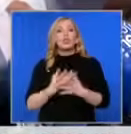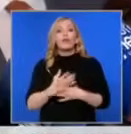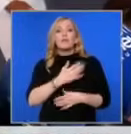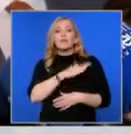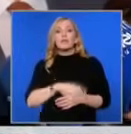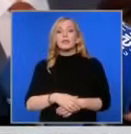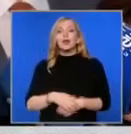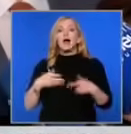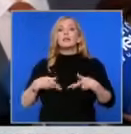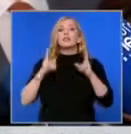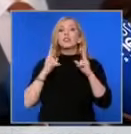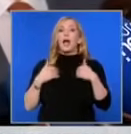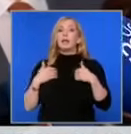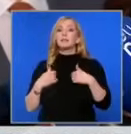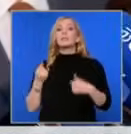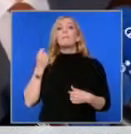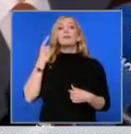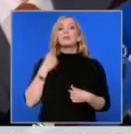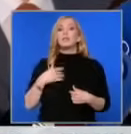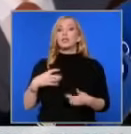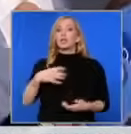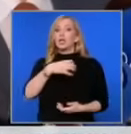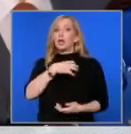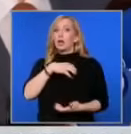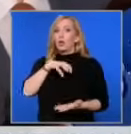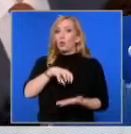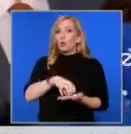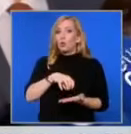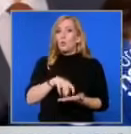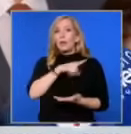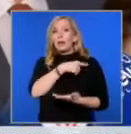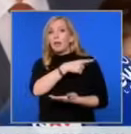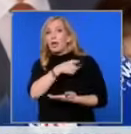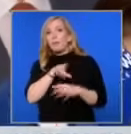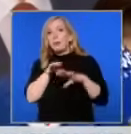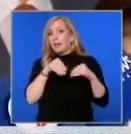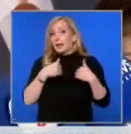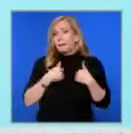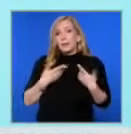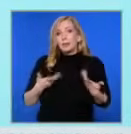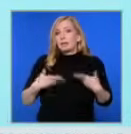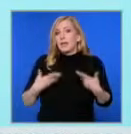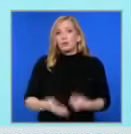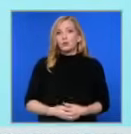се лиших от нея, реших аз да съм председател на парламентарната група и групата го прие с голяма радост.